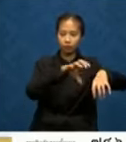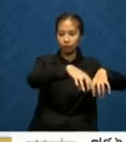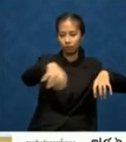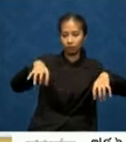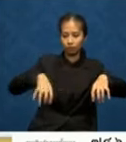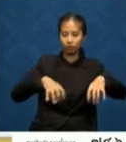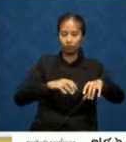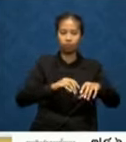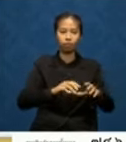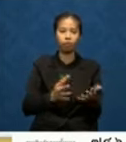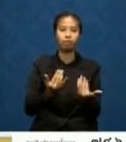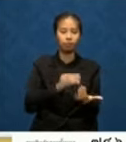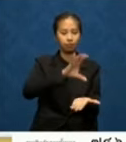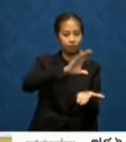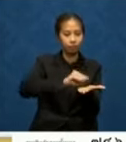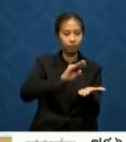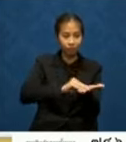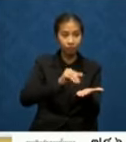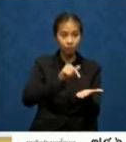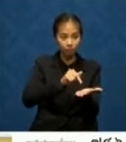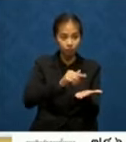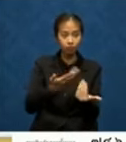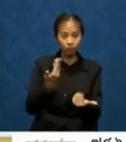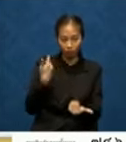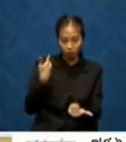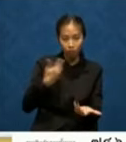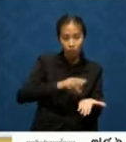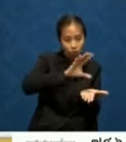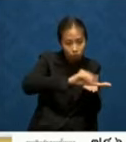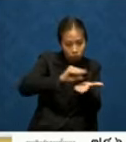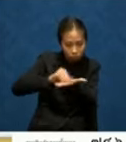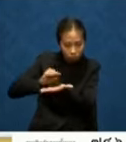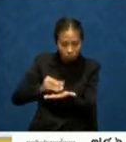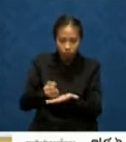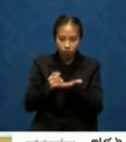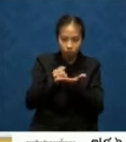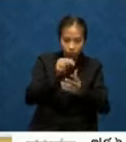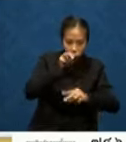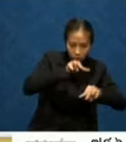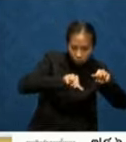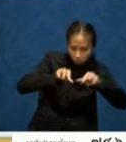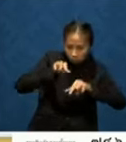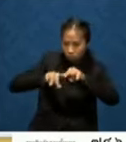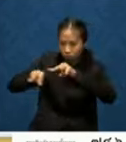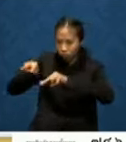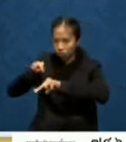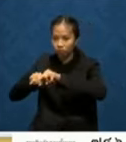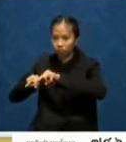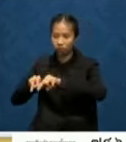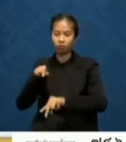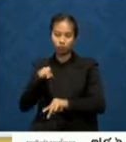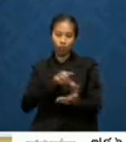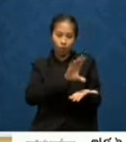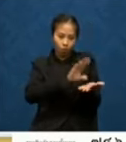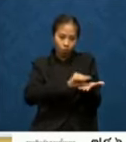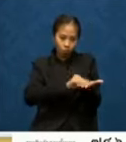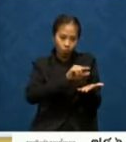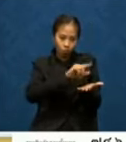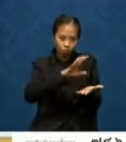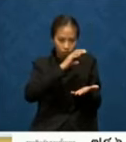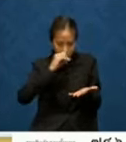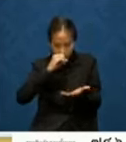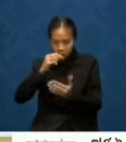ที่มีฐานข้อมูลของบุคคลและนิติบุคคลสอดส่องดูแลบุคลากรของท่านมิให้เอาข้อมูลเหล่านี้ไปขายให้